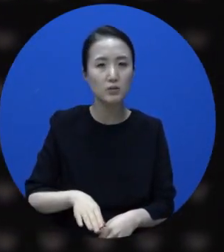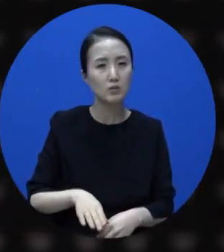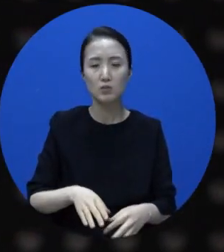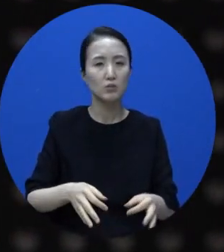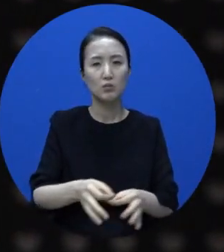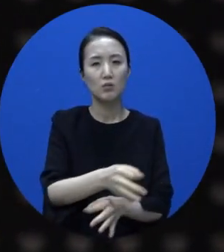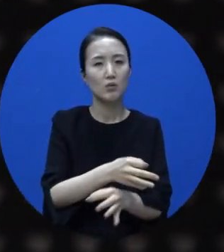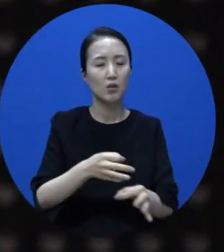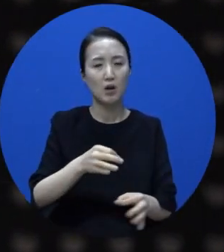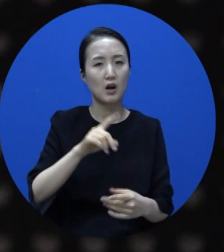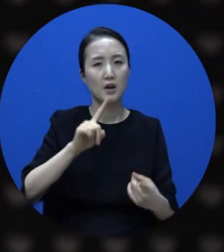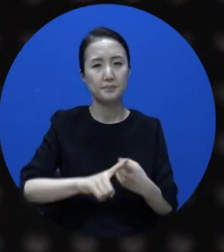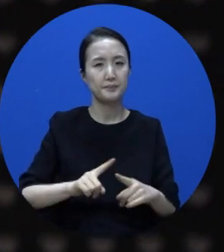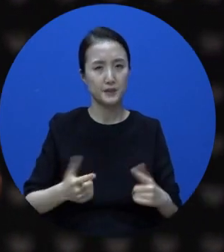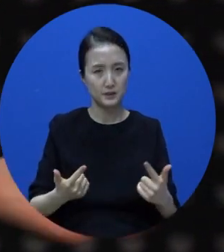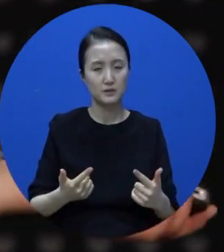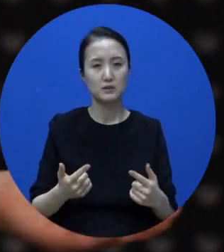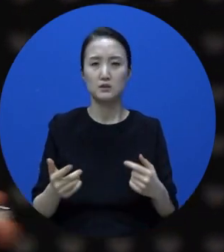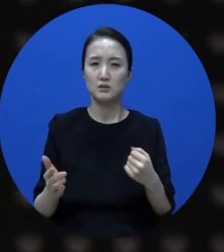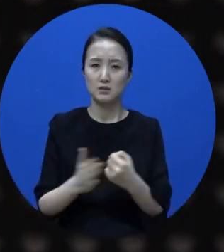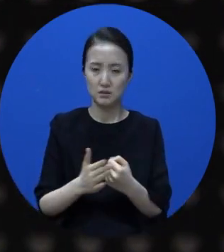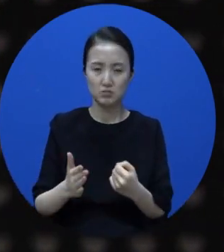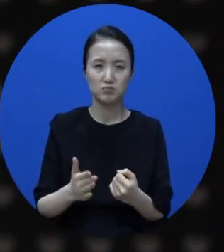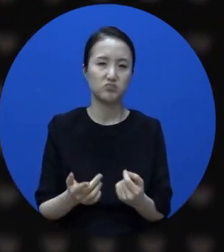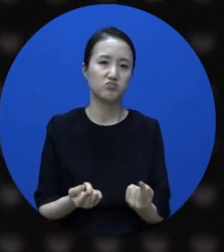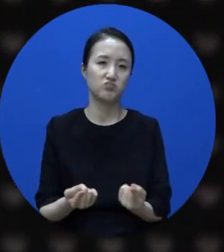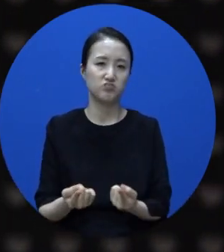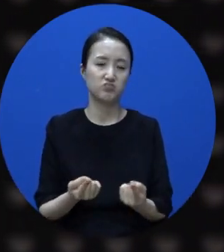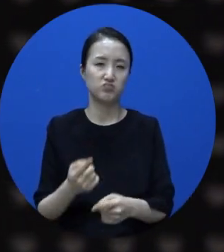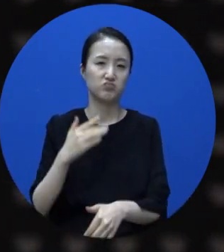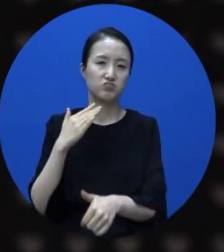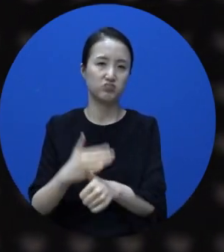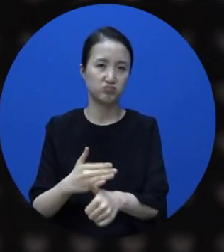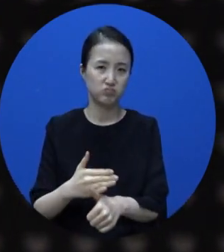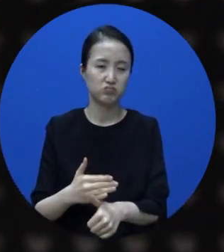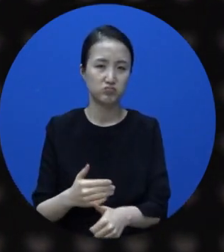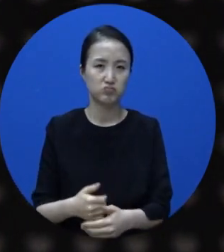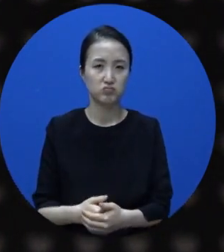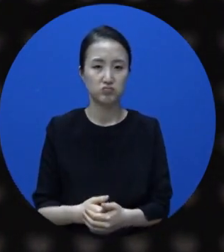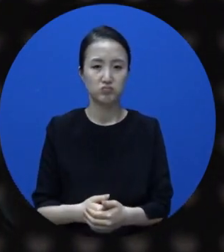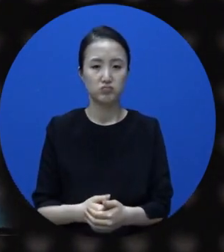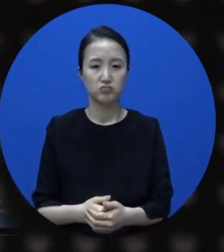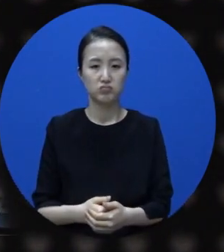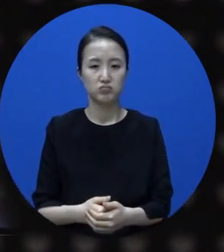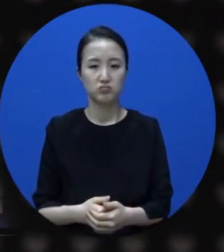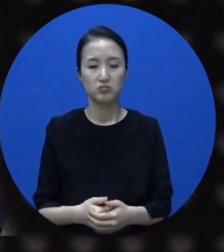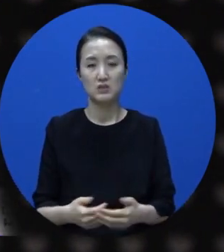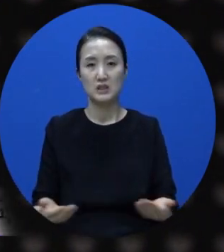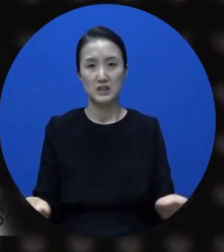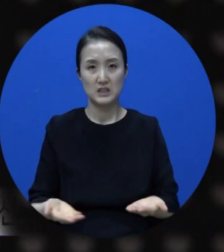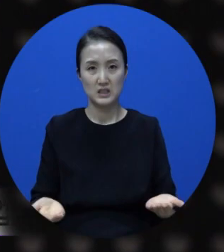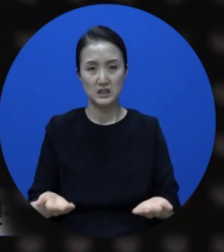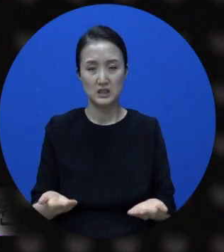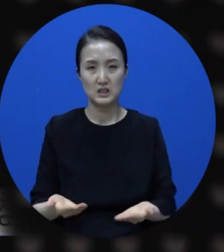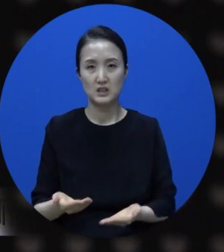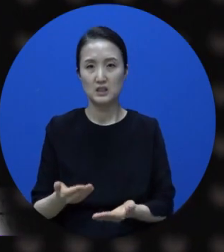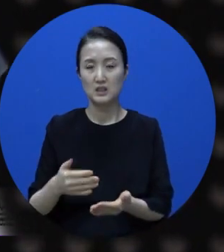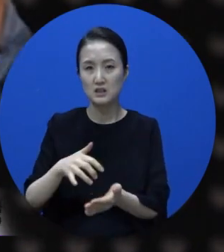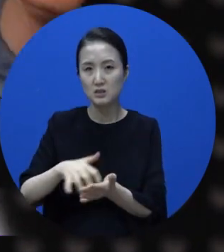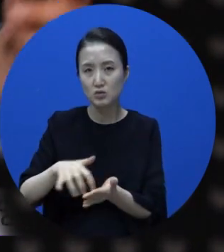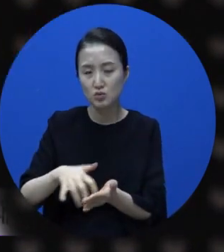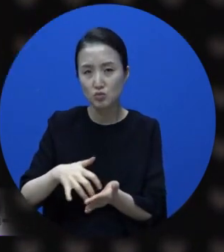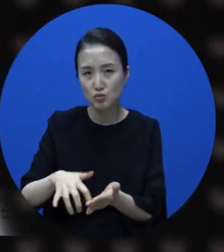못하는 기업들이 열어야 되기 때문에 자연스럽게 생산성이 드는거 생산성이 늘어나는 것과